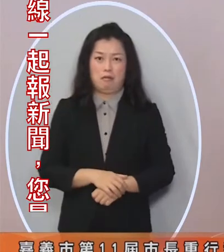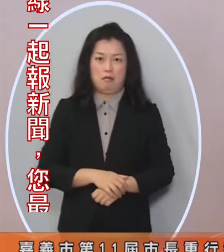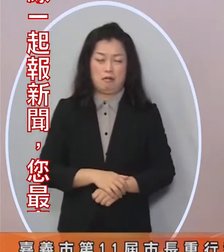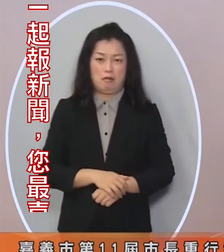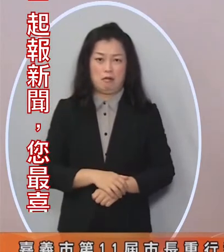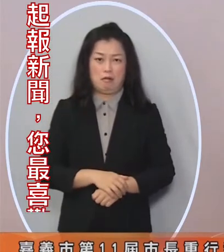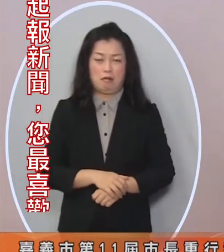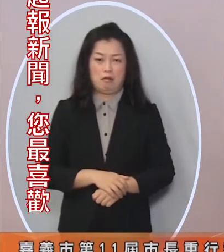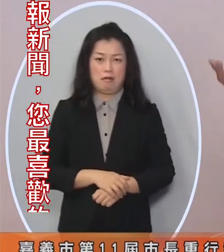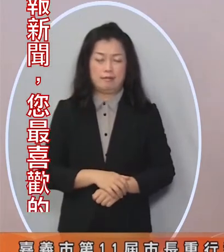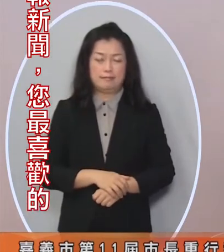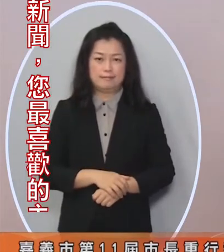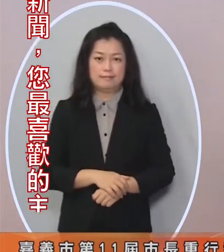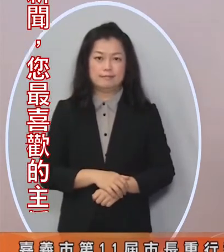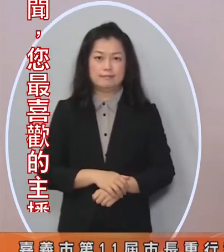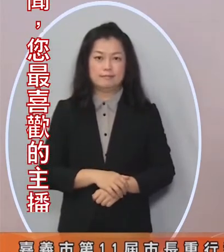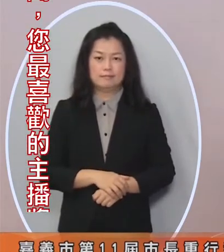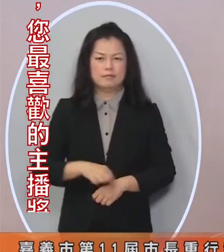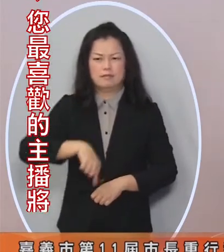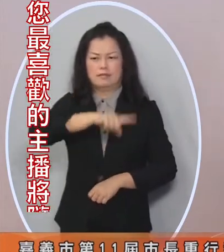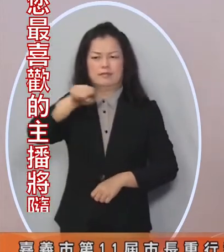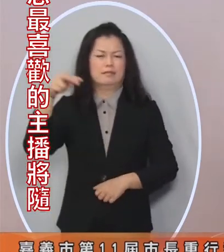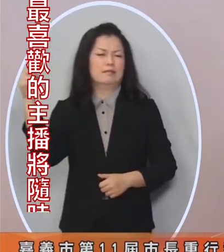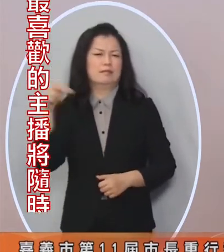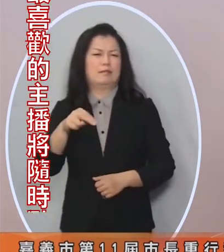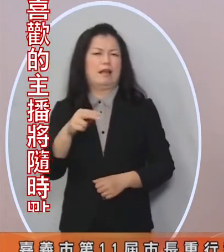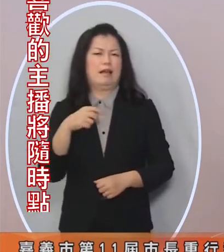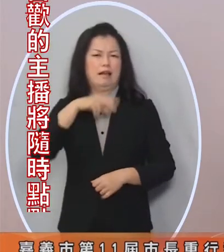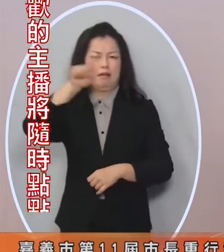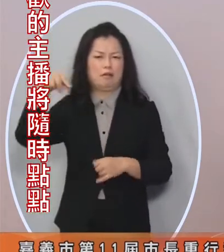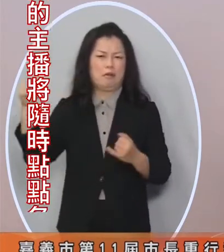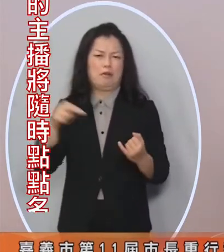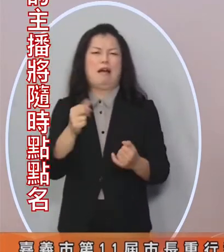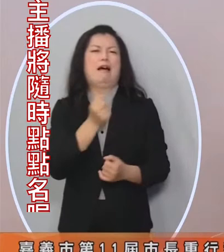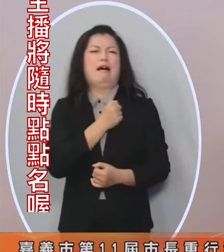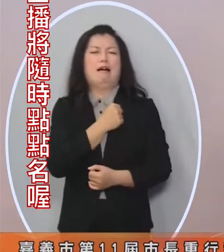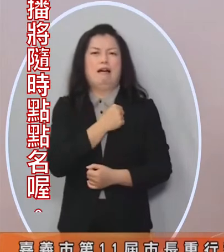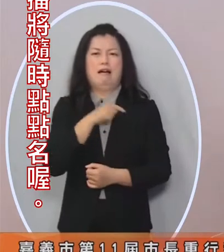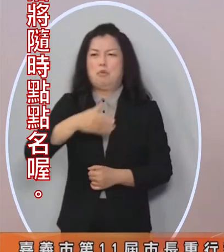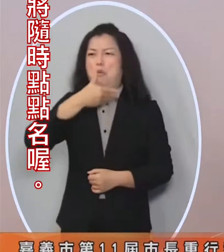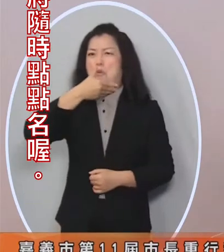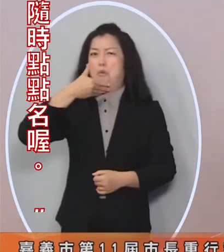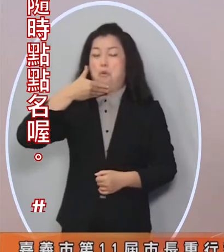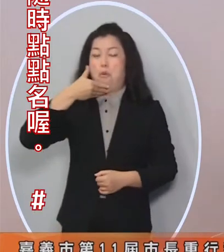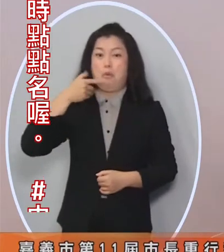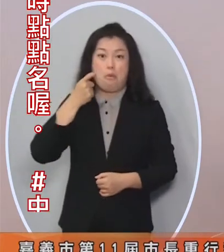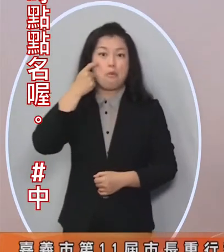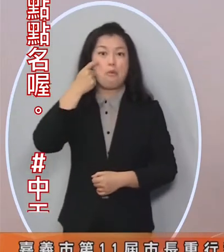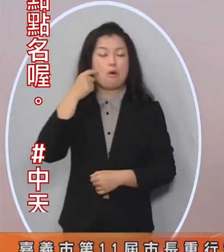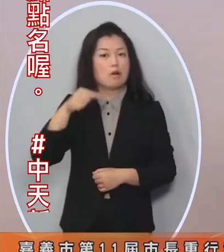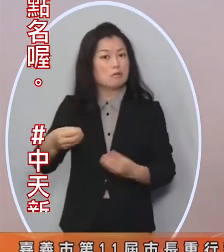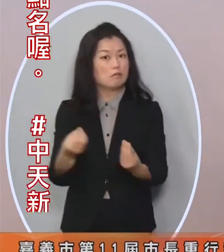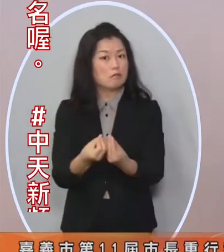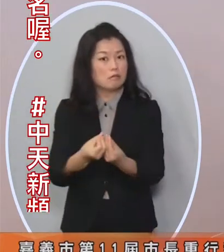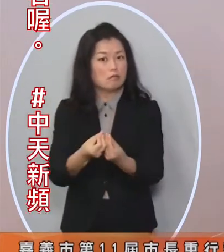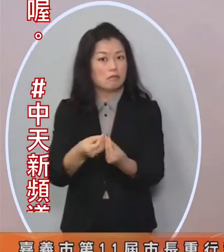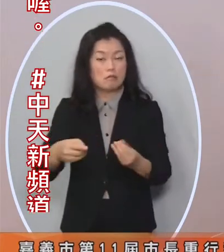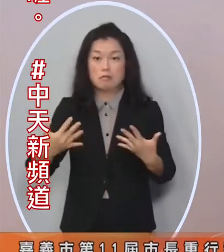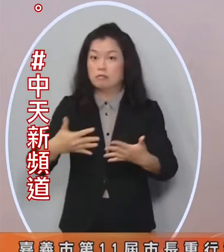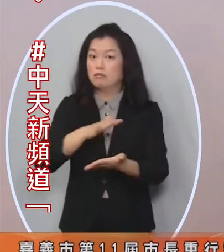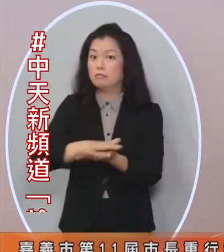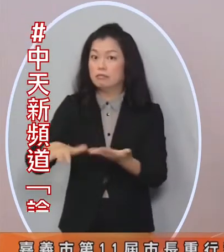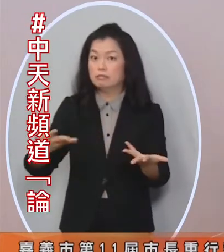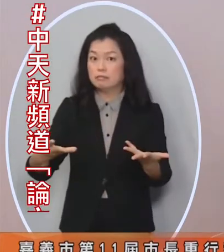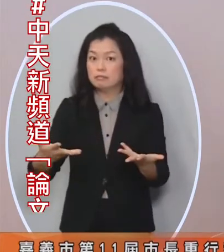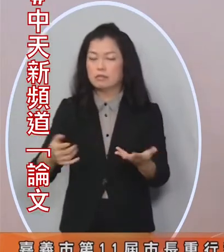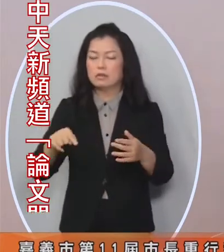你要做，你要人不是唔知啦，啊，利益很庞大啦，啊，利益很庞大，你嘛解决，根本